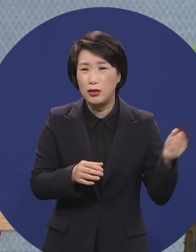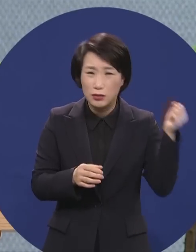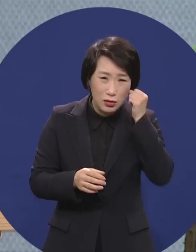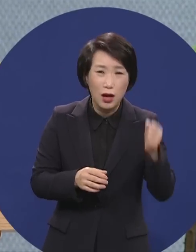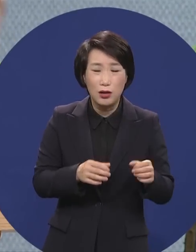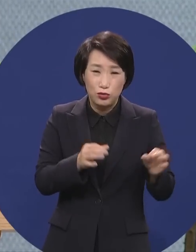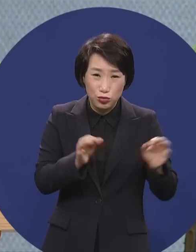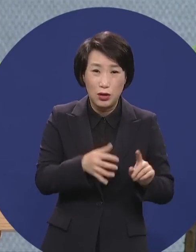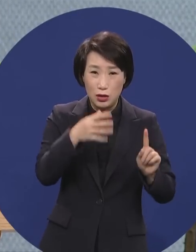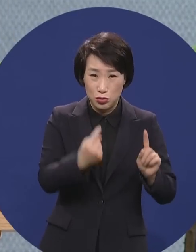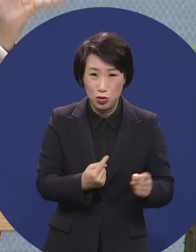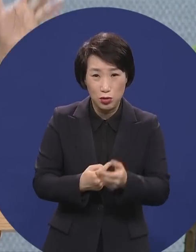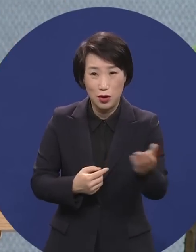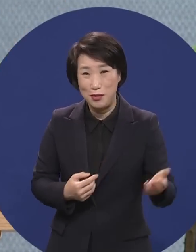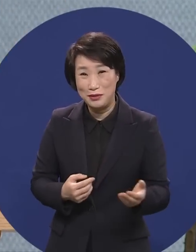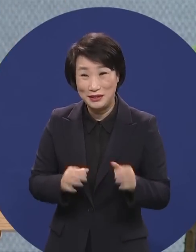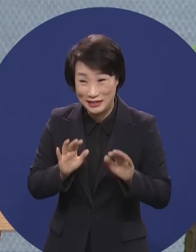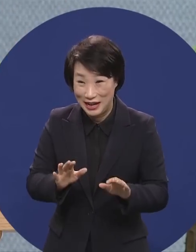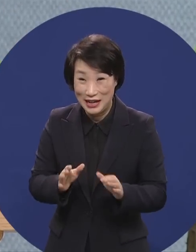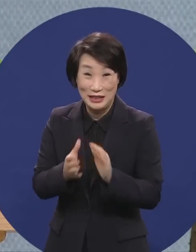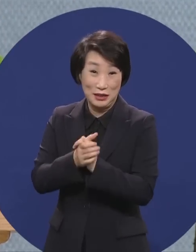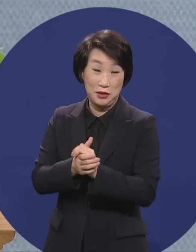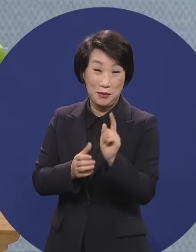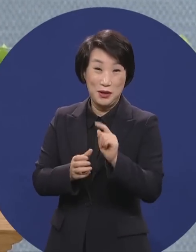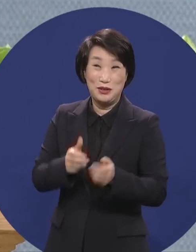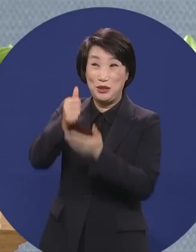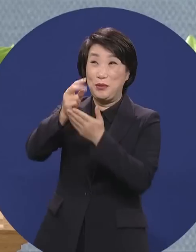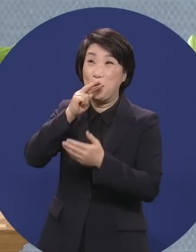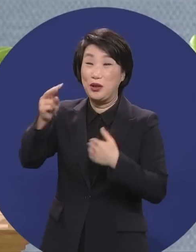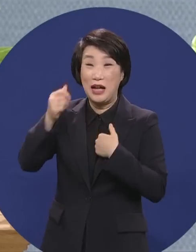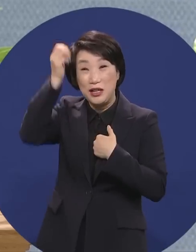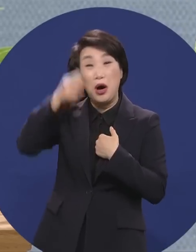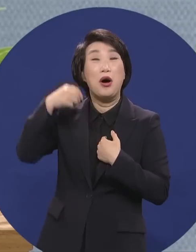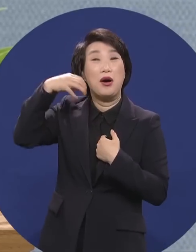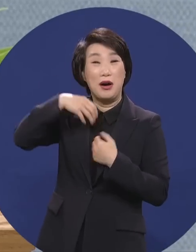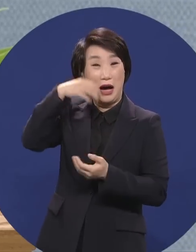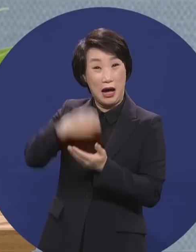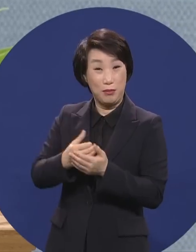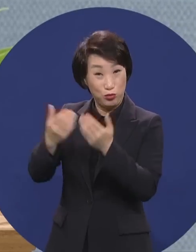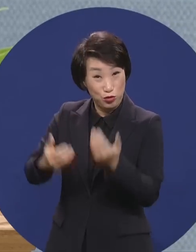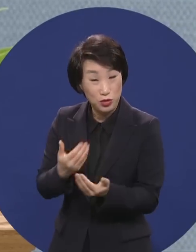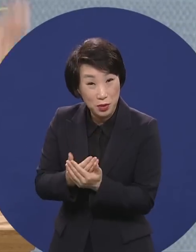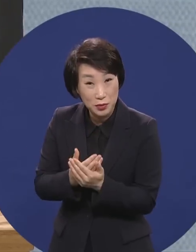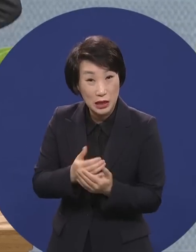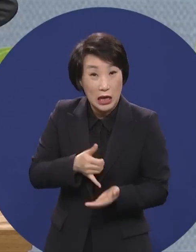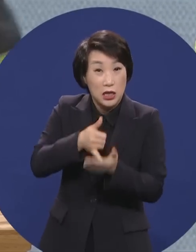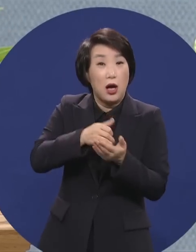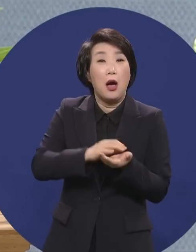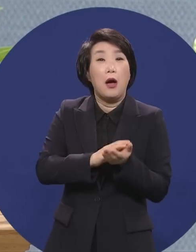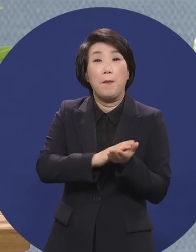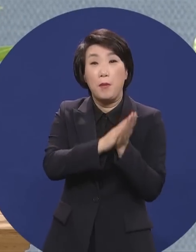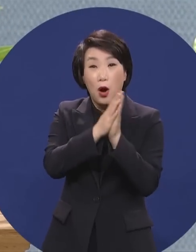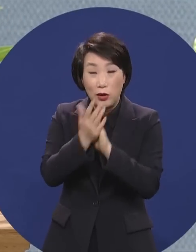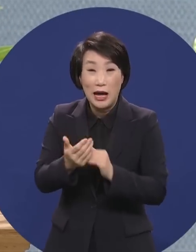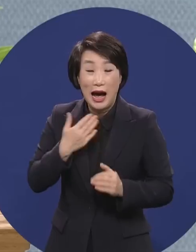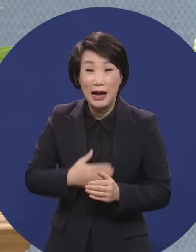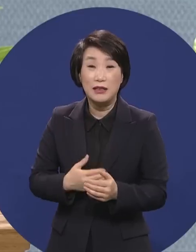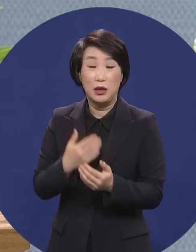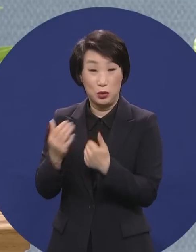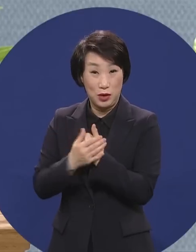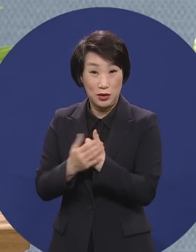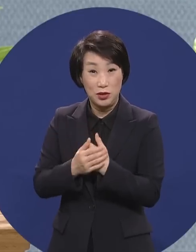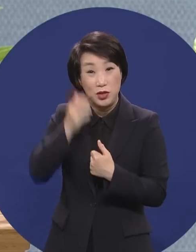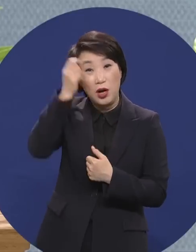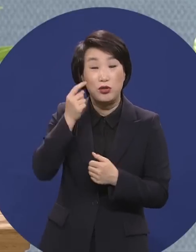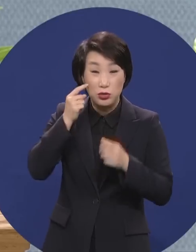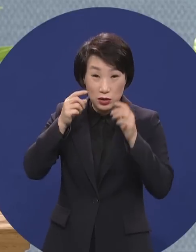모른다. 주여 내가 영감을 주셔서 내 인격의 변화를 알게 하시고 영안을 열어서 악한 놈을